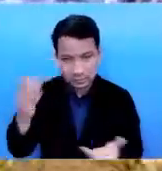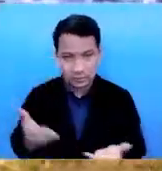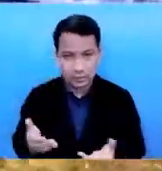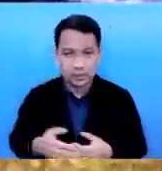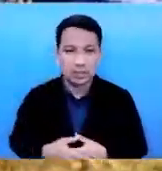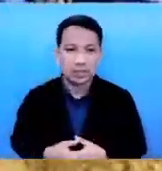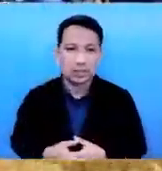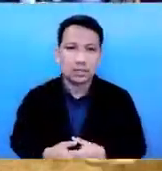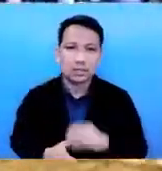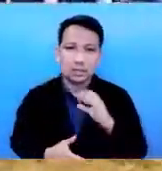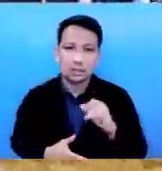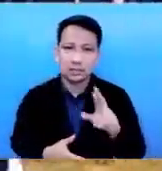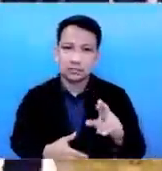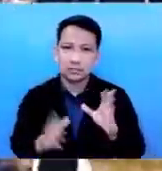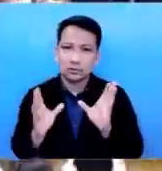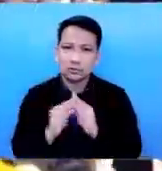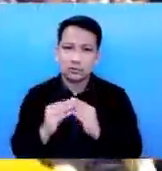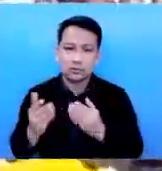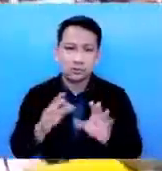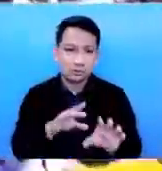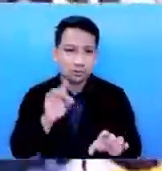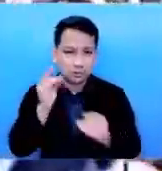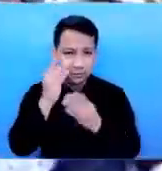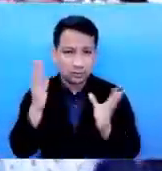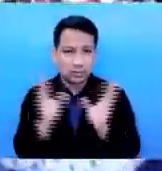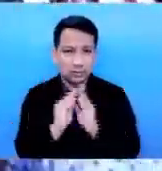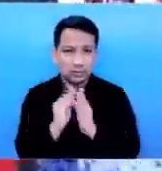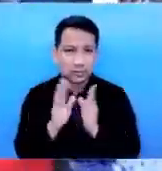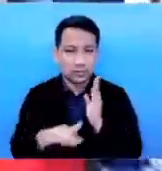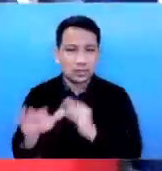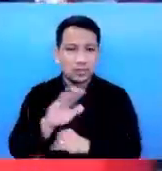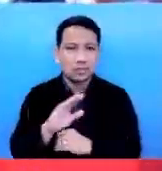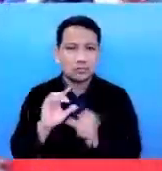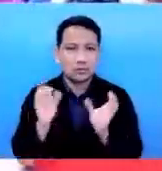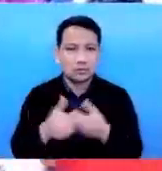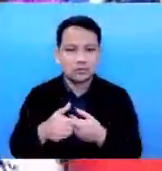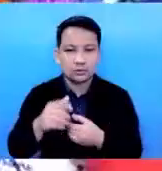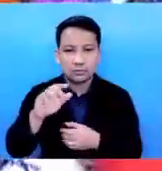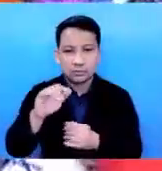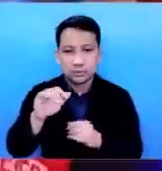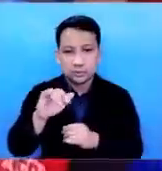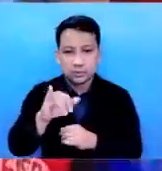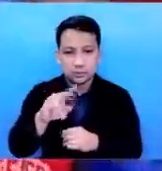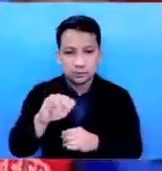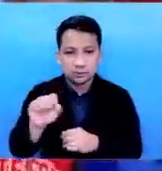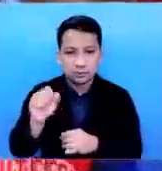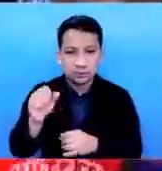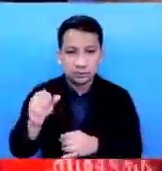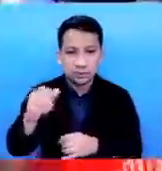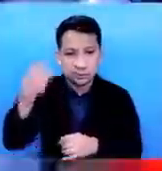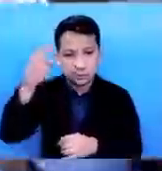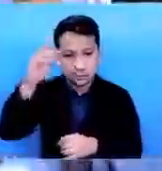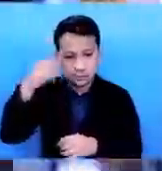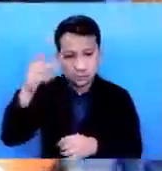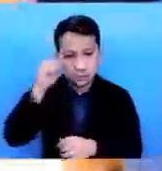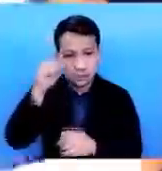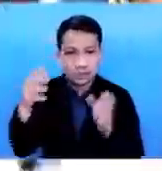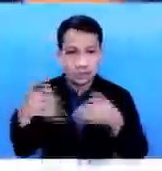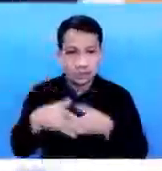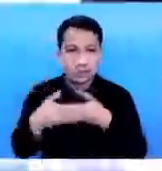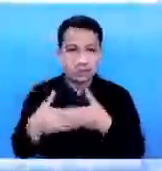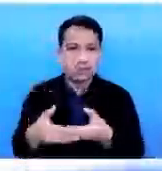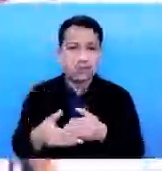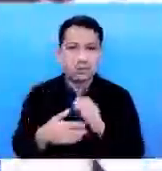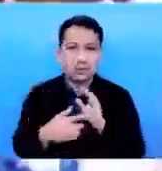Sa Carmona, Cavite, piniling mag-meeting di Avance ng tubong Imus sa si presidential candidate Ping Lacson. Bit-bit ang running meet niyang si